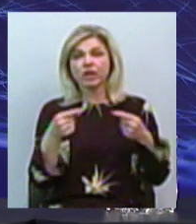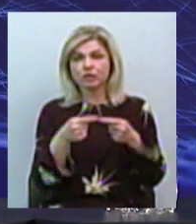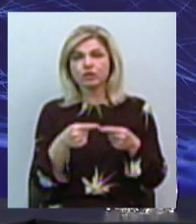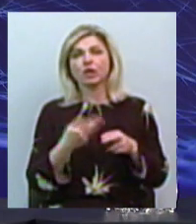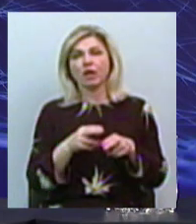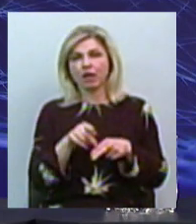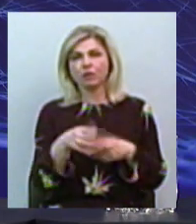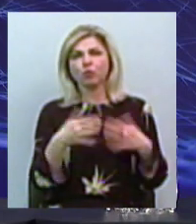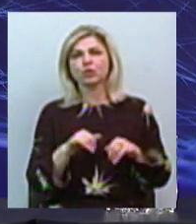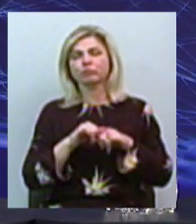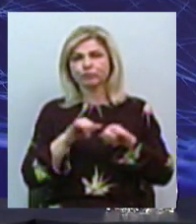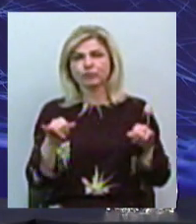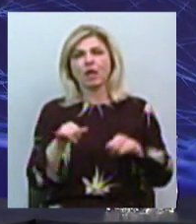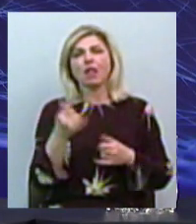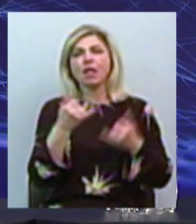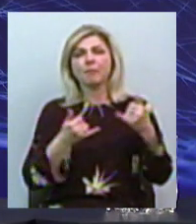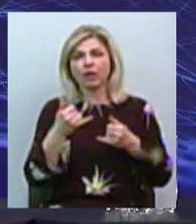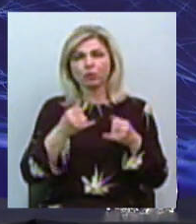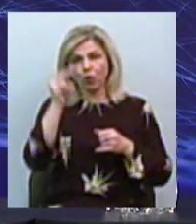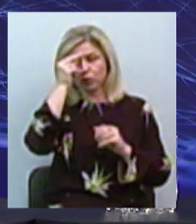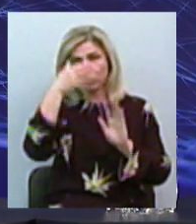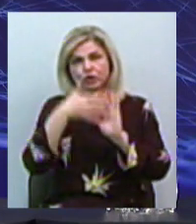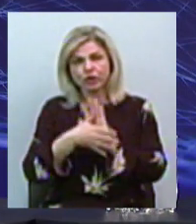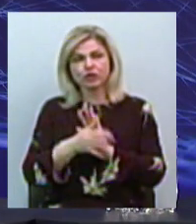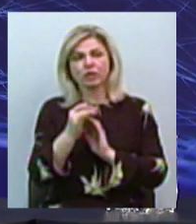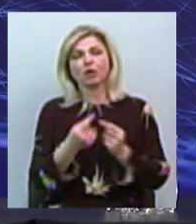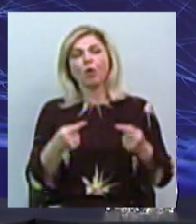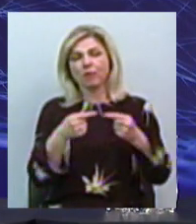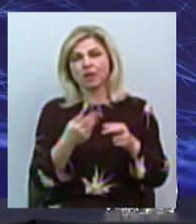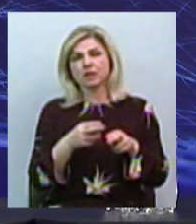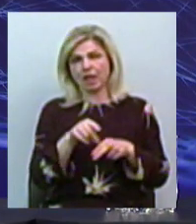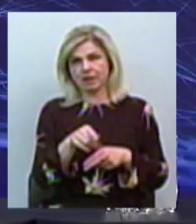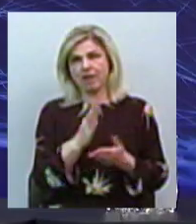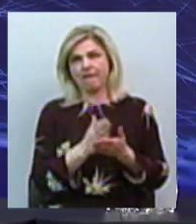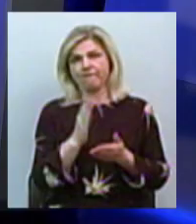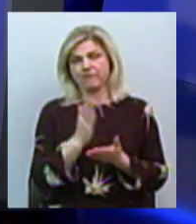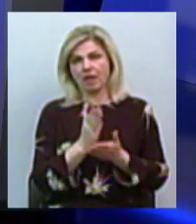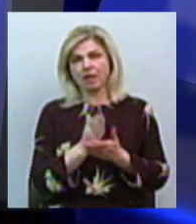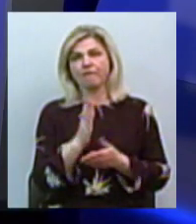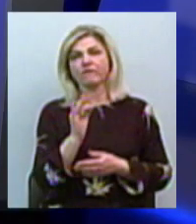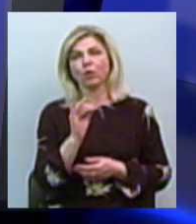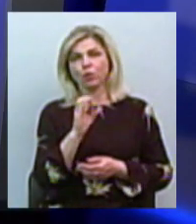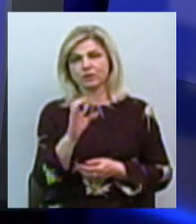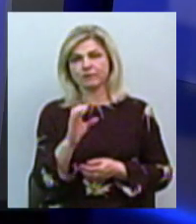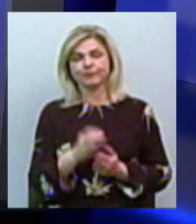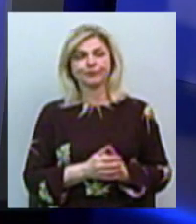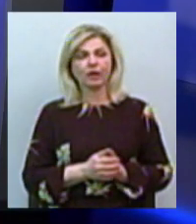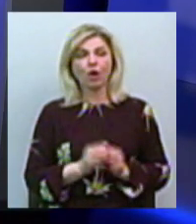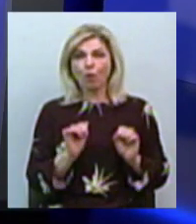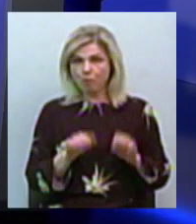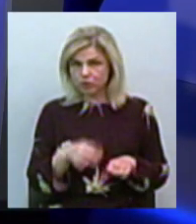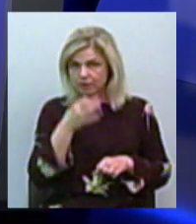розповсюджуються лабораторні дослідження, які визначають наявність цього вірусу. І можна сказати, що взагалі медики,